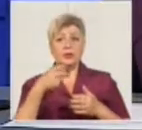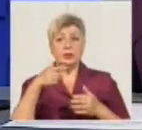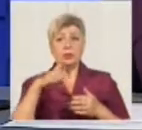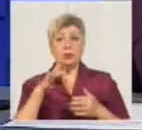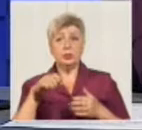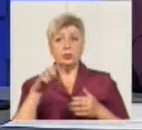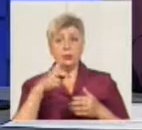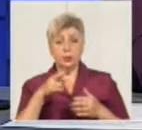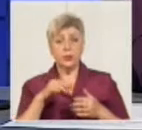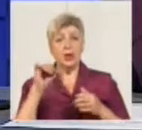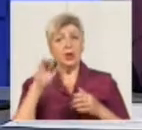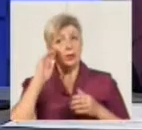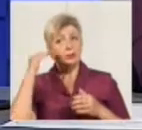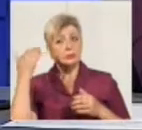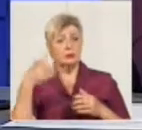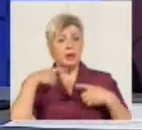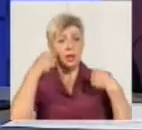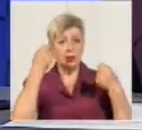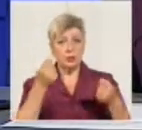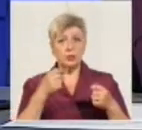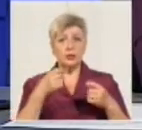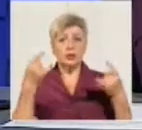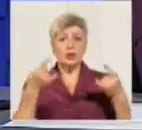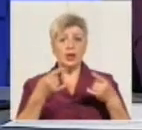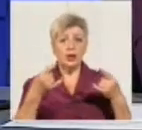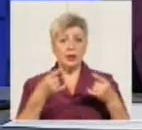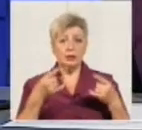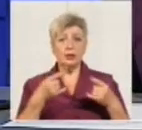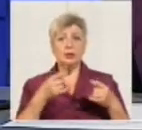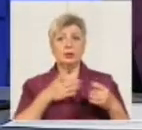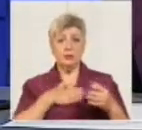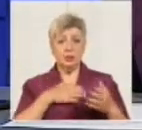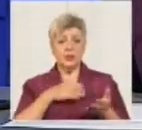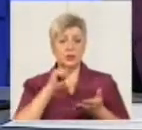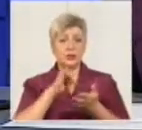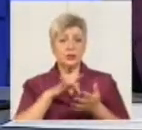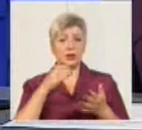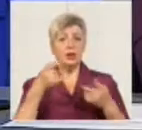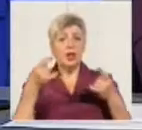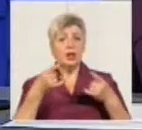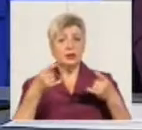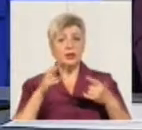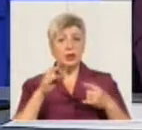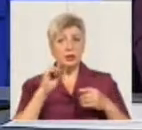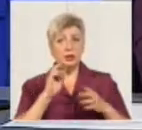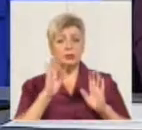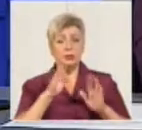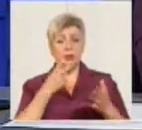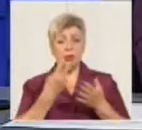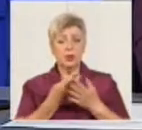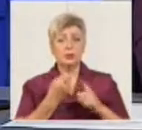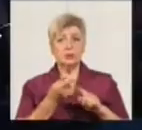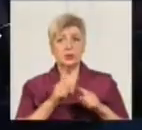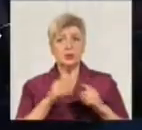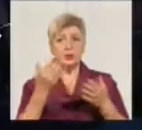день народження Василя Сліпака, телеканал, один з наших центральних телеканалів, буде демонструвати цю стрічку.